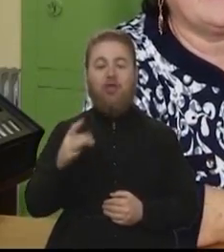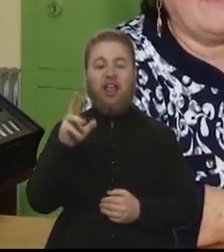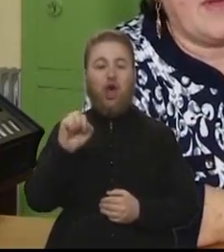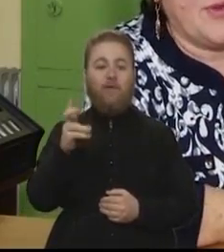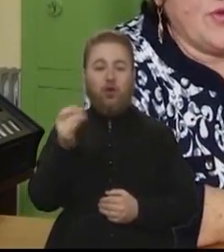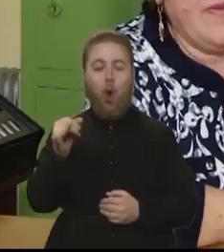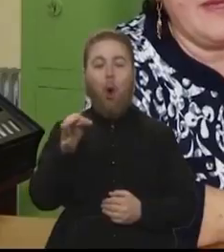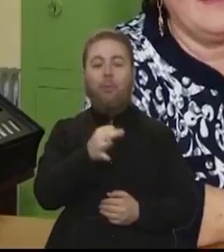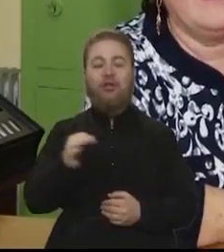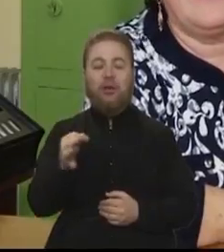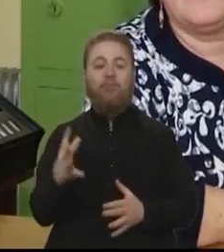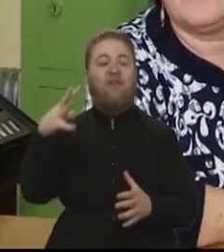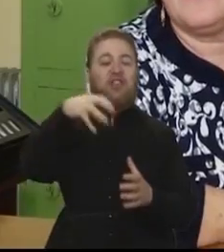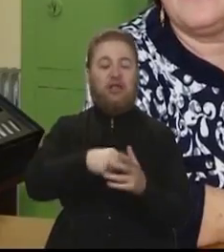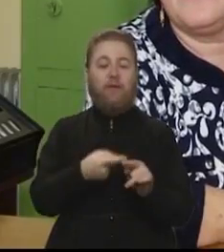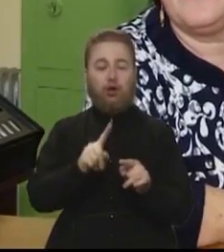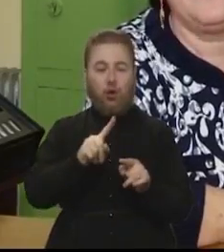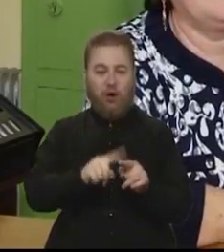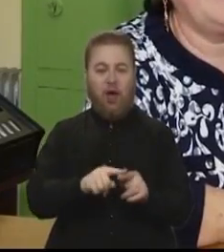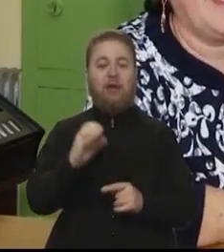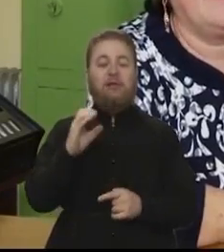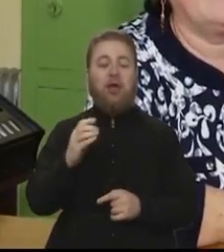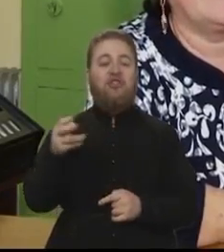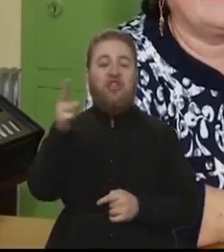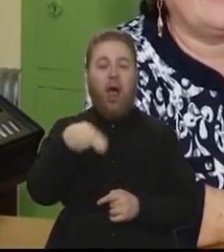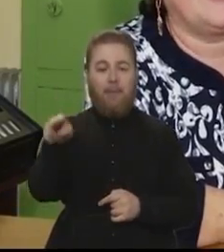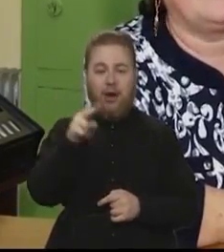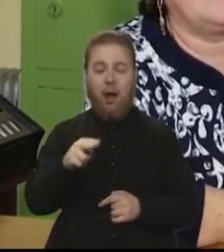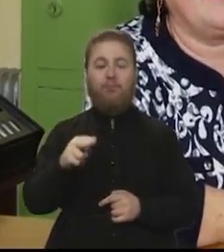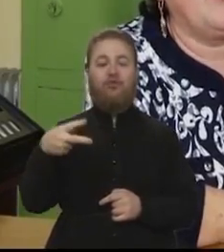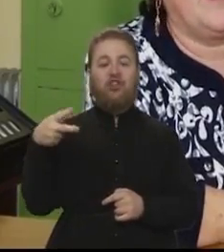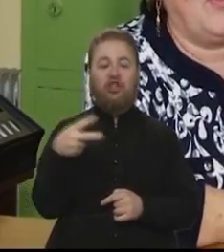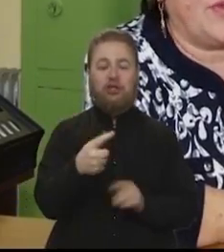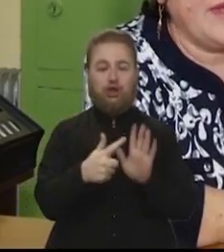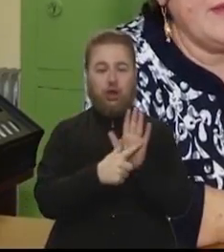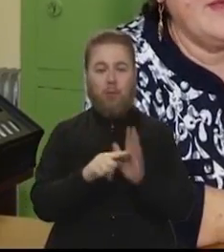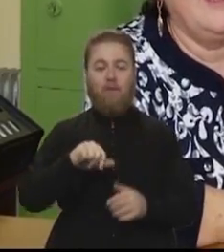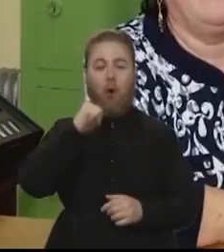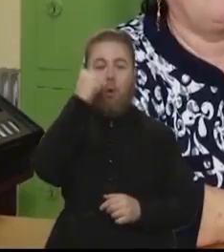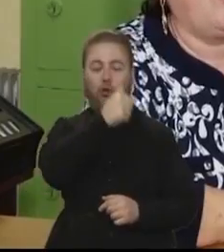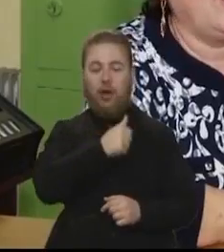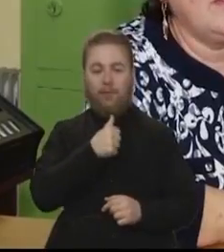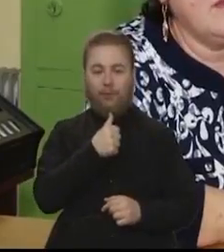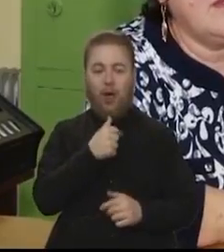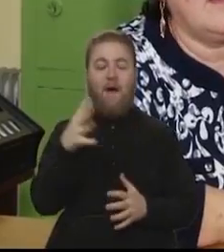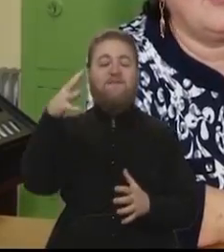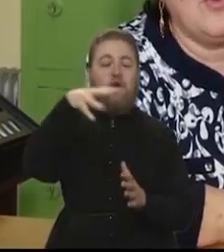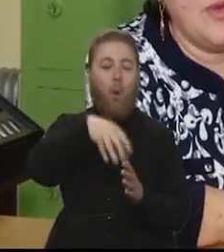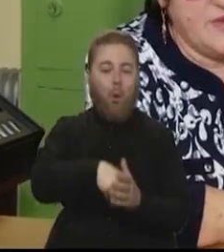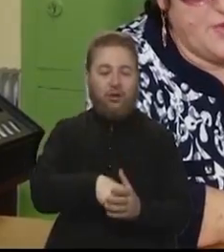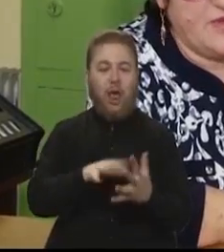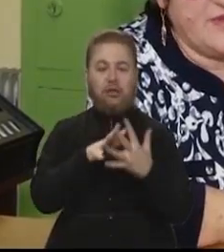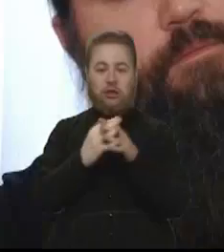в состав которого с декабря 2007 года входит